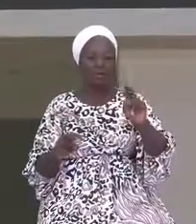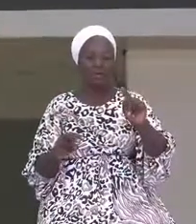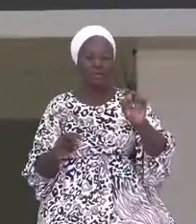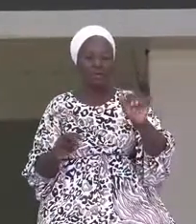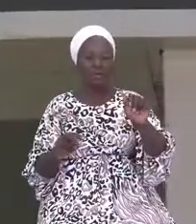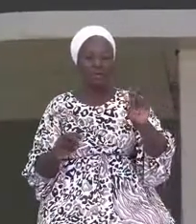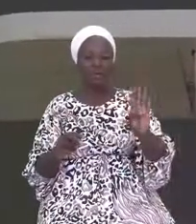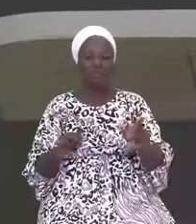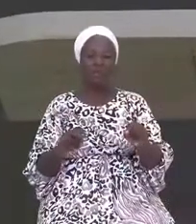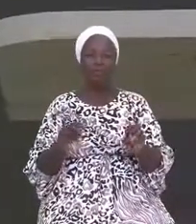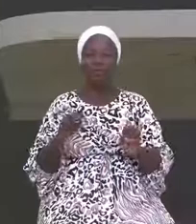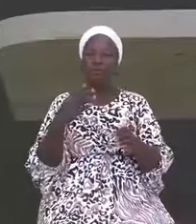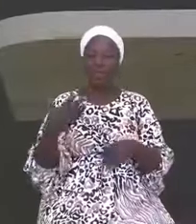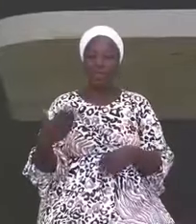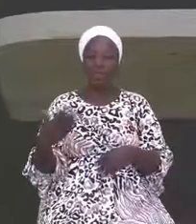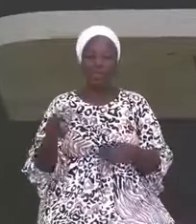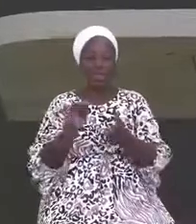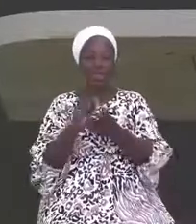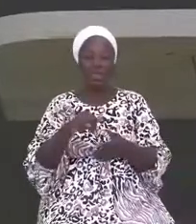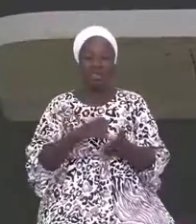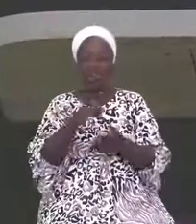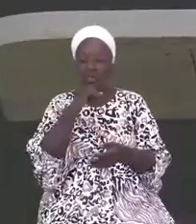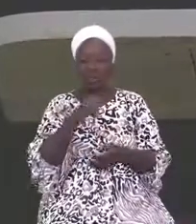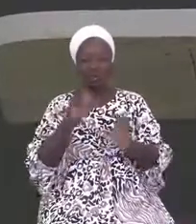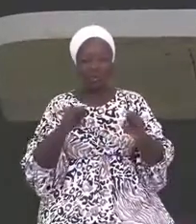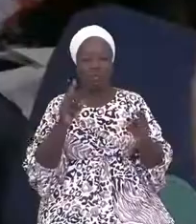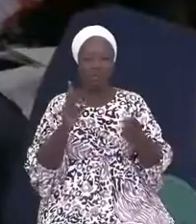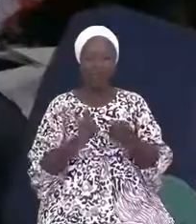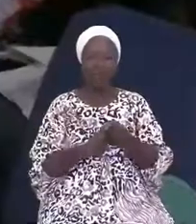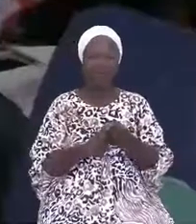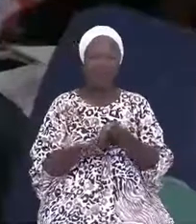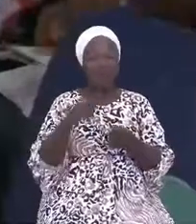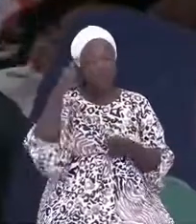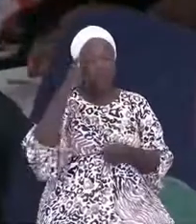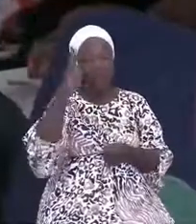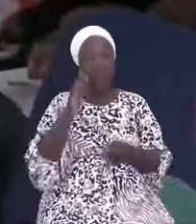Dieu mente. Est-ce que Dieu peut te mentir?